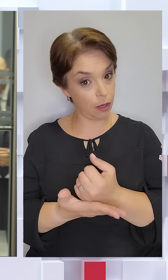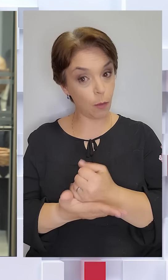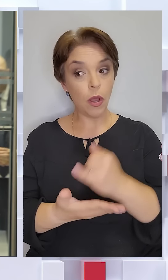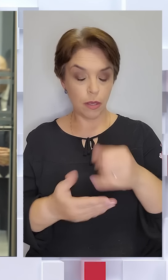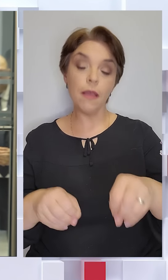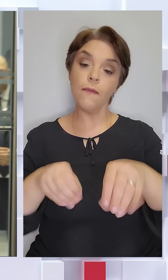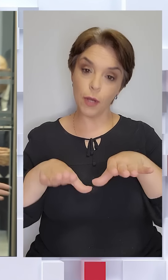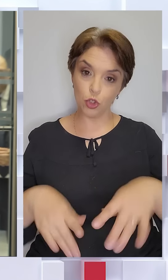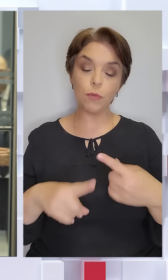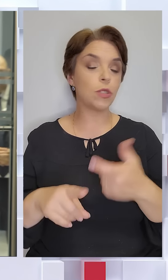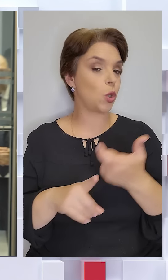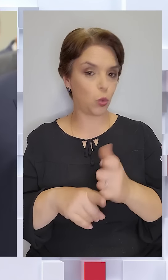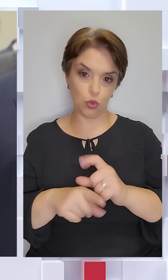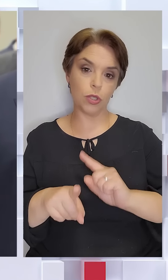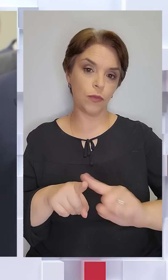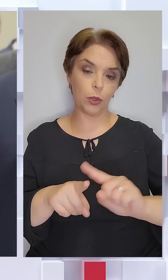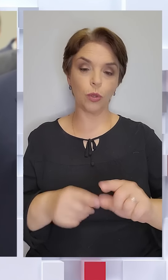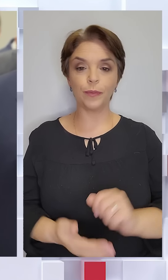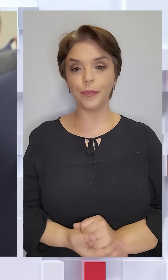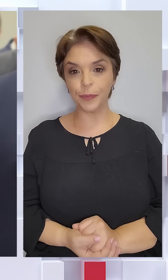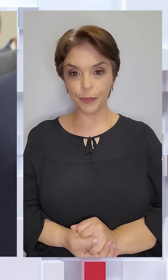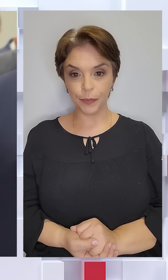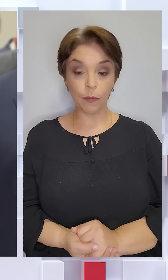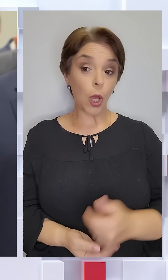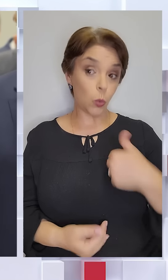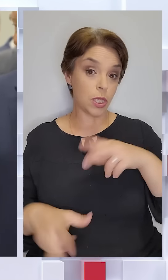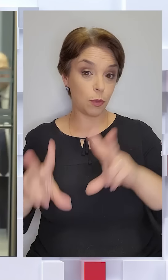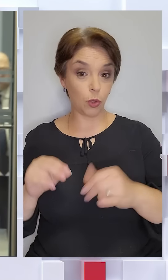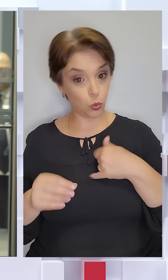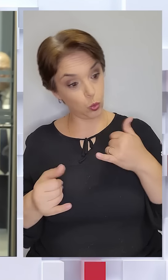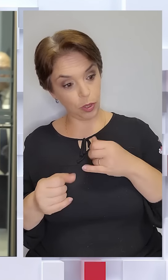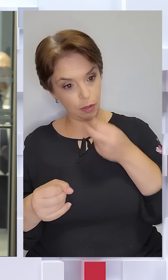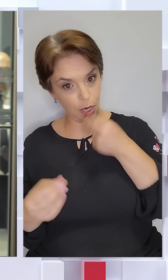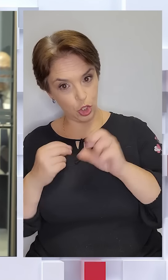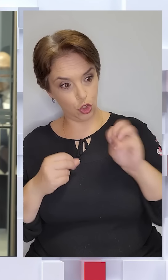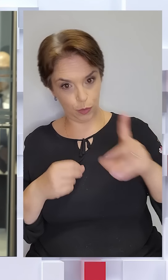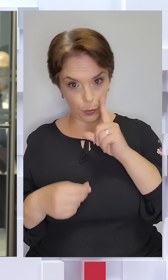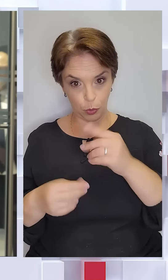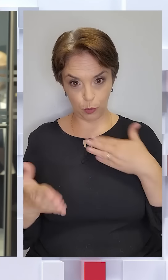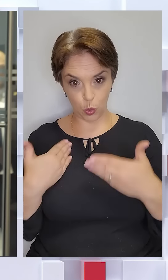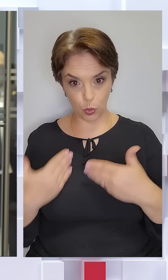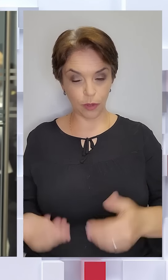і вирішимо це дуже швидко. Ну, я сподіваюся, що у нас кращі стосунки.